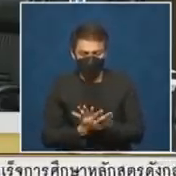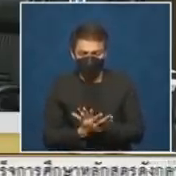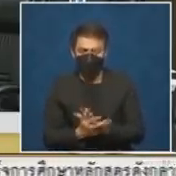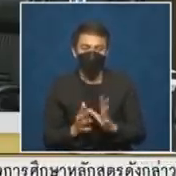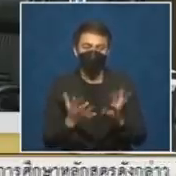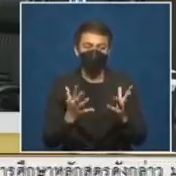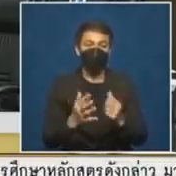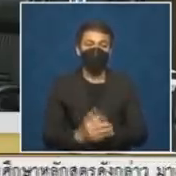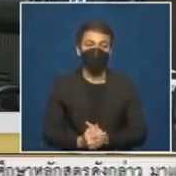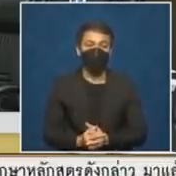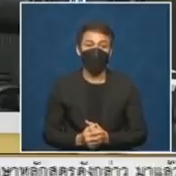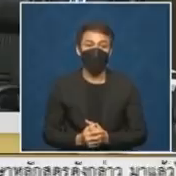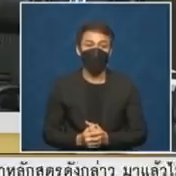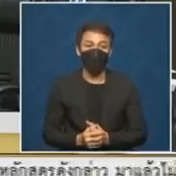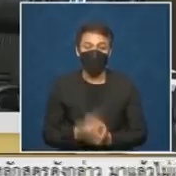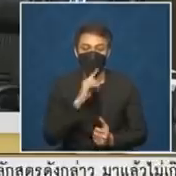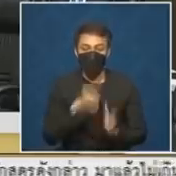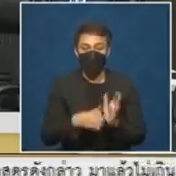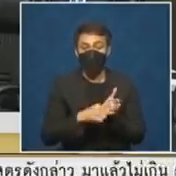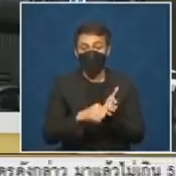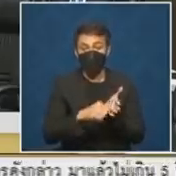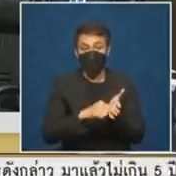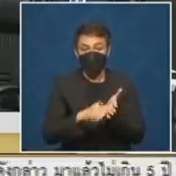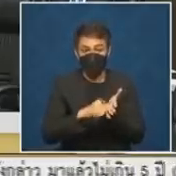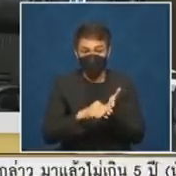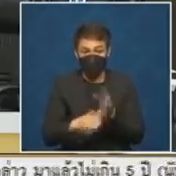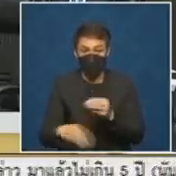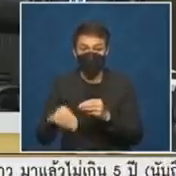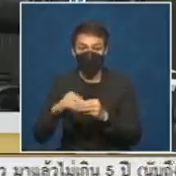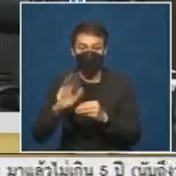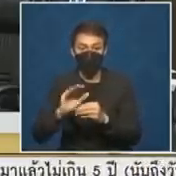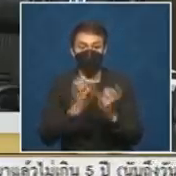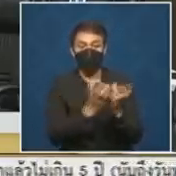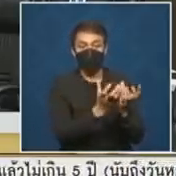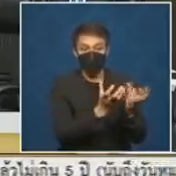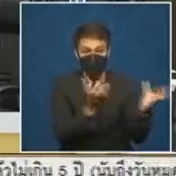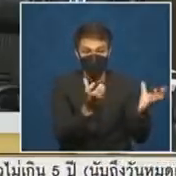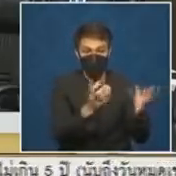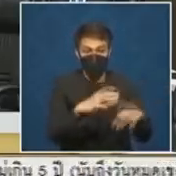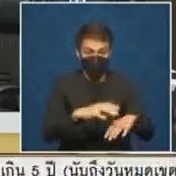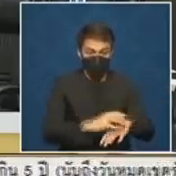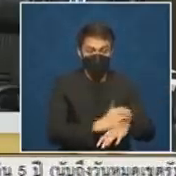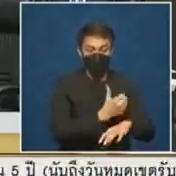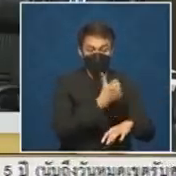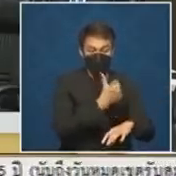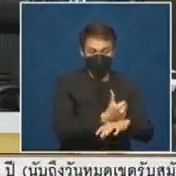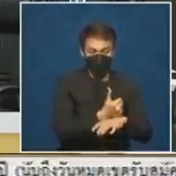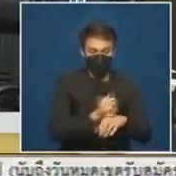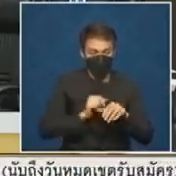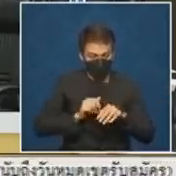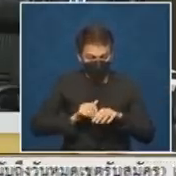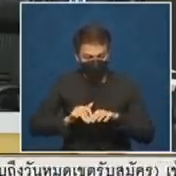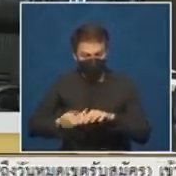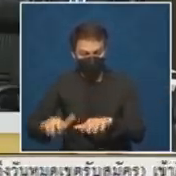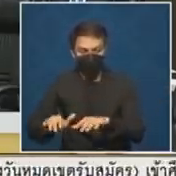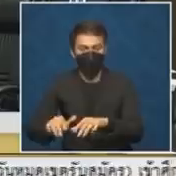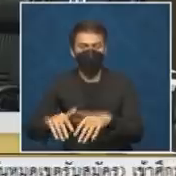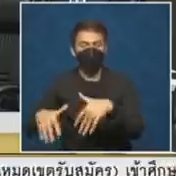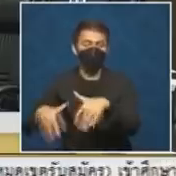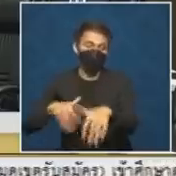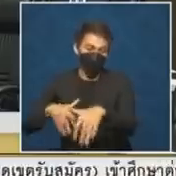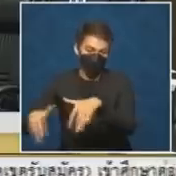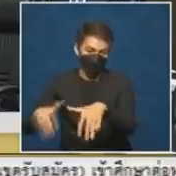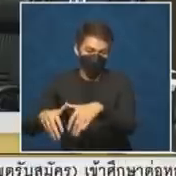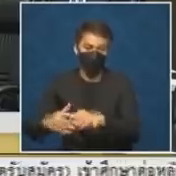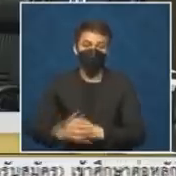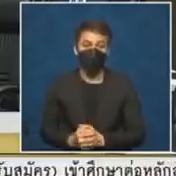องเนี่ยท้าเนี่ยแน่จริงมาเลยนะแน่จริงเปิดเผยชื่อมาไม่อย่างนั้นเนี่ยก็อย่างที่คุณหมอว่าลงบ